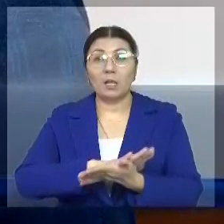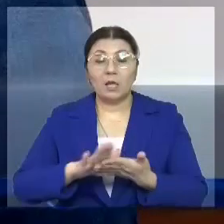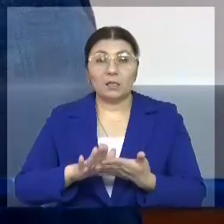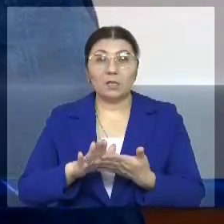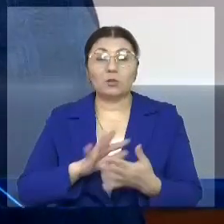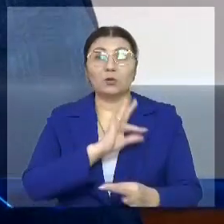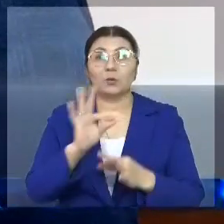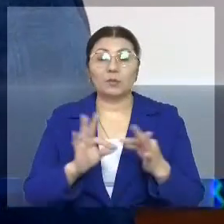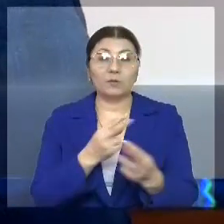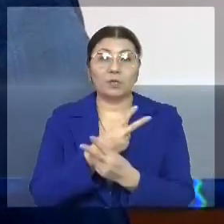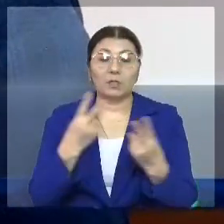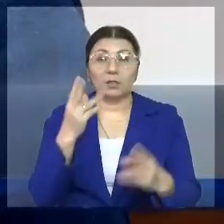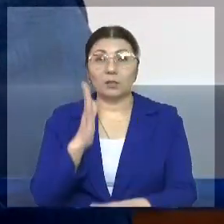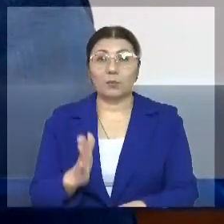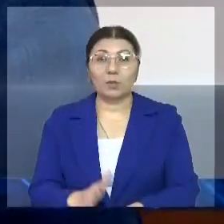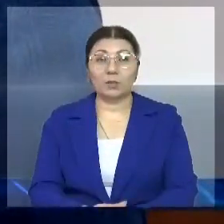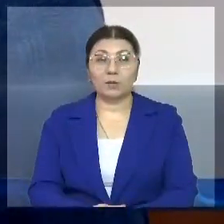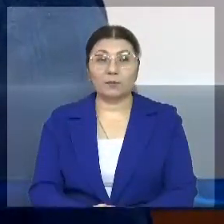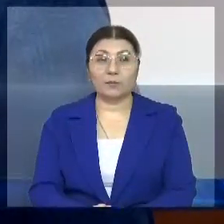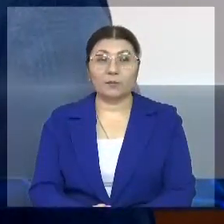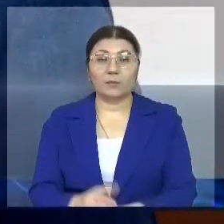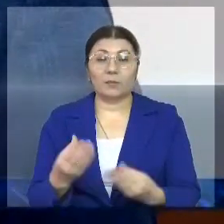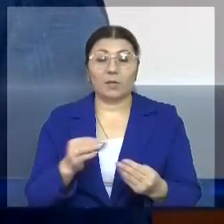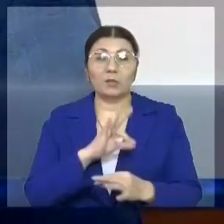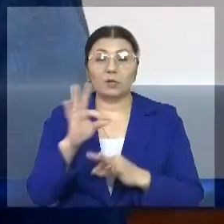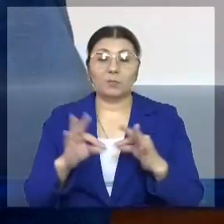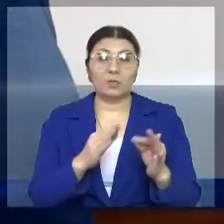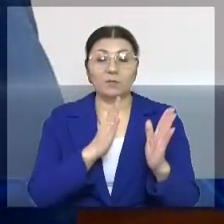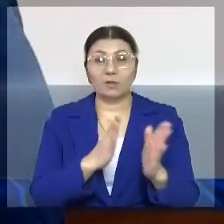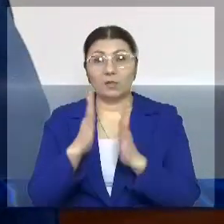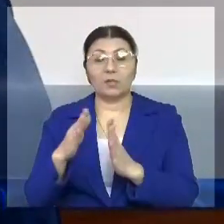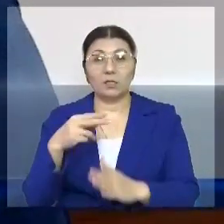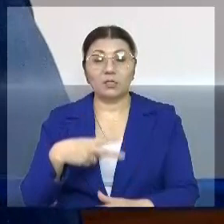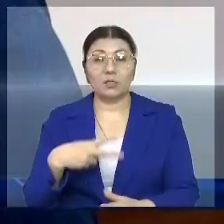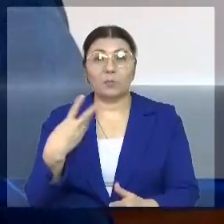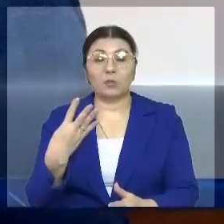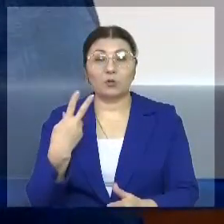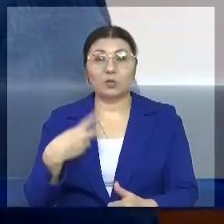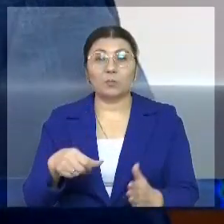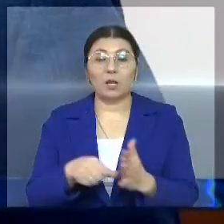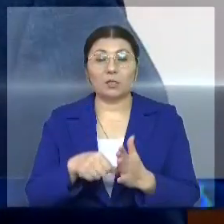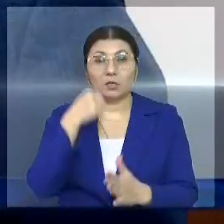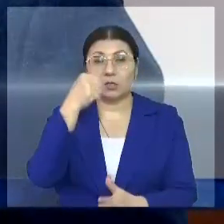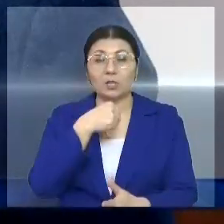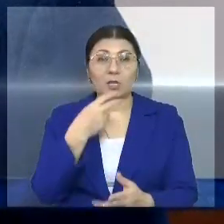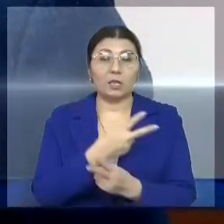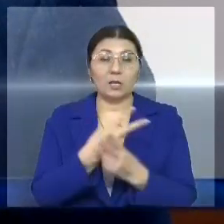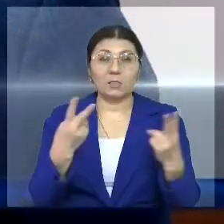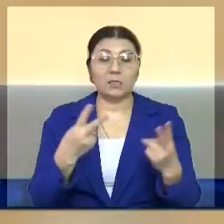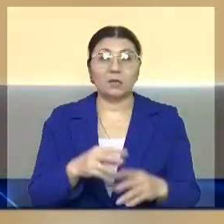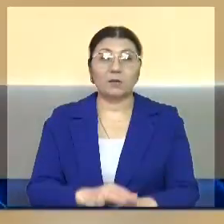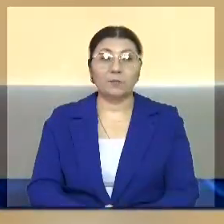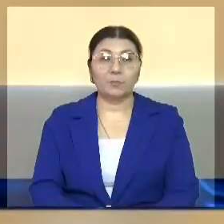жобата қаралатын болады 24 жылы. Осы тағы да жобалар кезең-кезеңмен 24 және 26 жылдар аралығында қарастырылған жол картасы